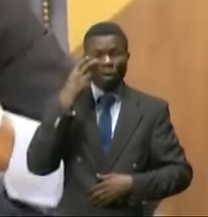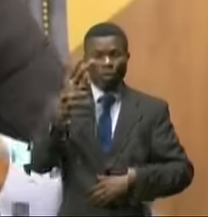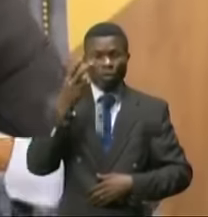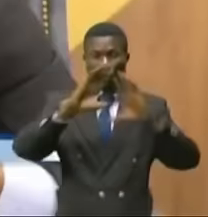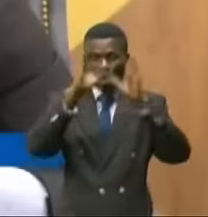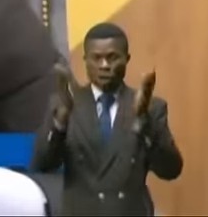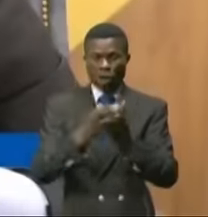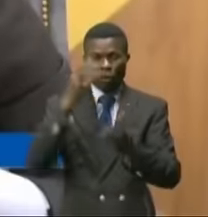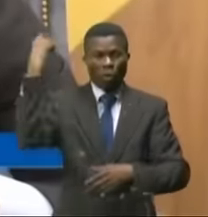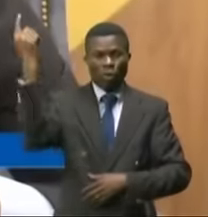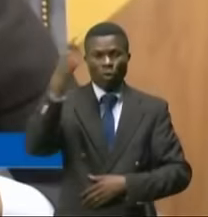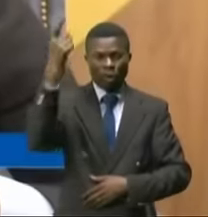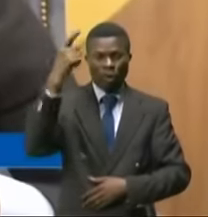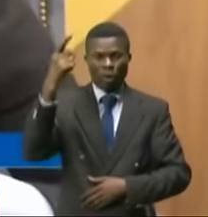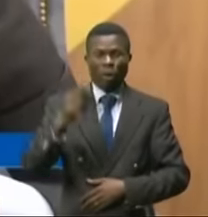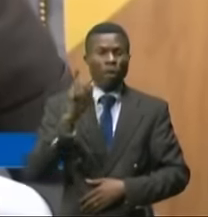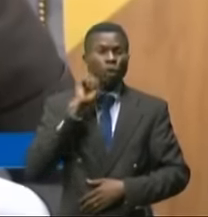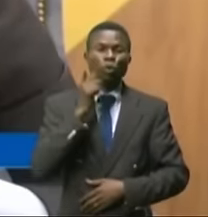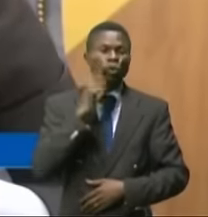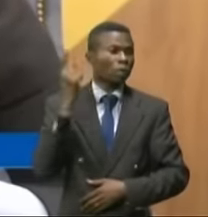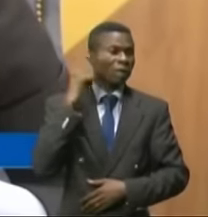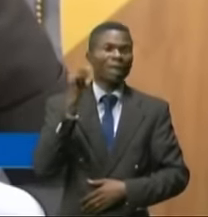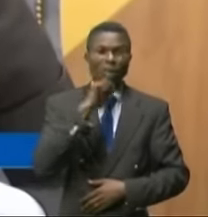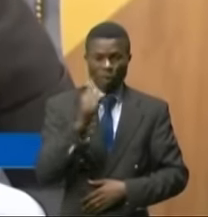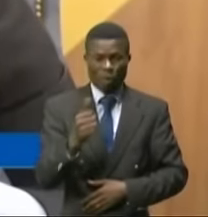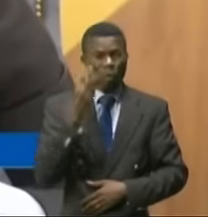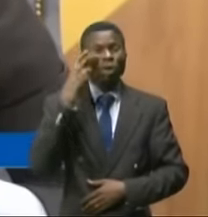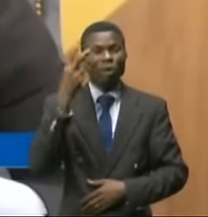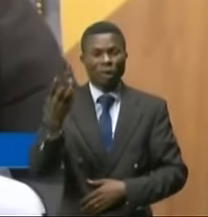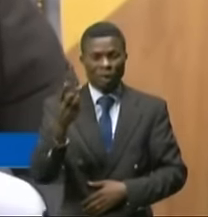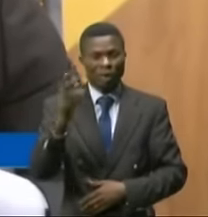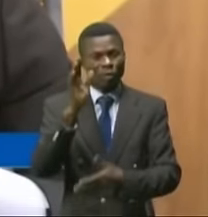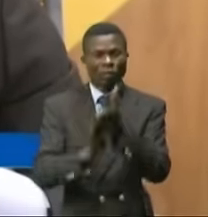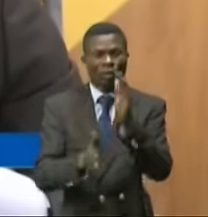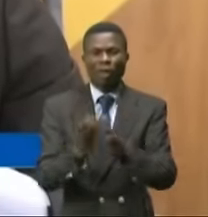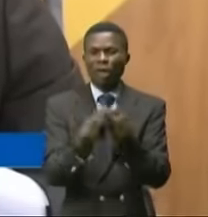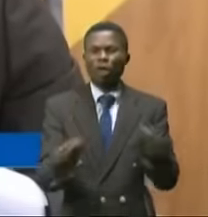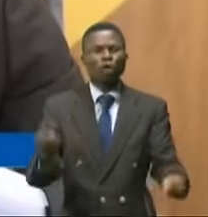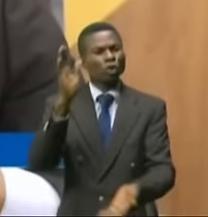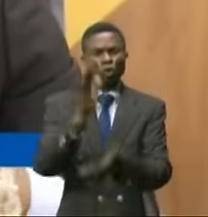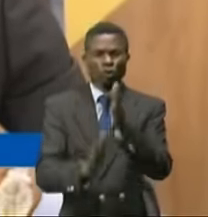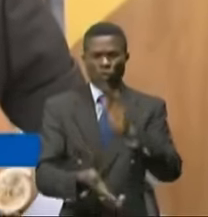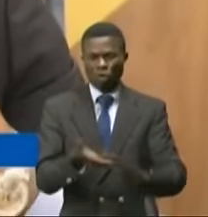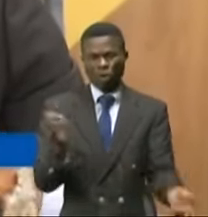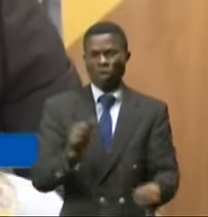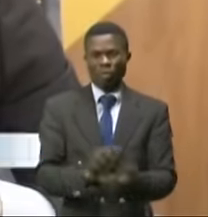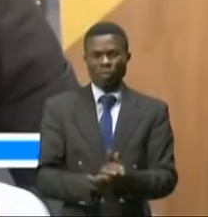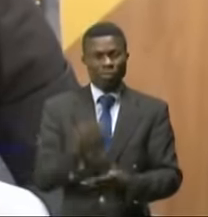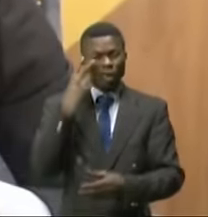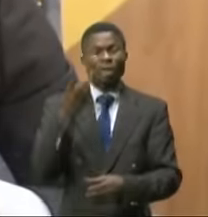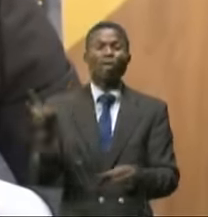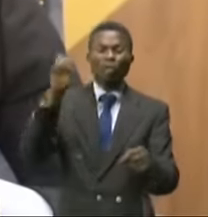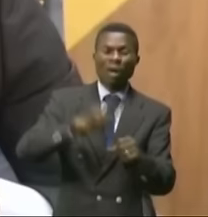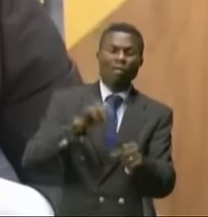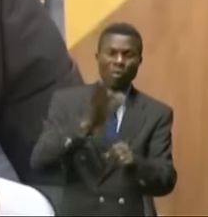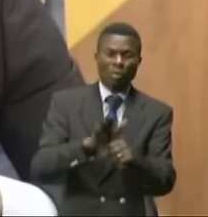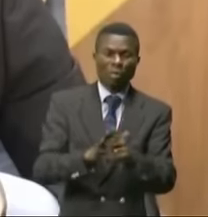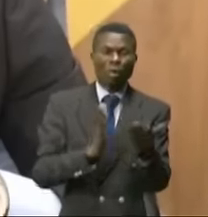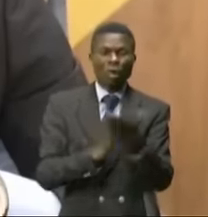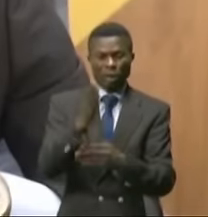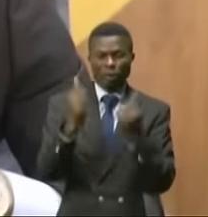communauté internationale sourde qui voit l'irréparable être commis, qui voit les violations massives des droits de